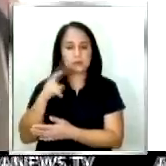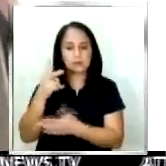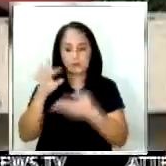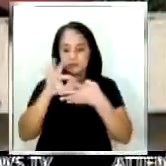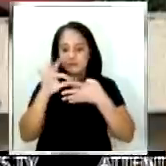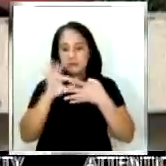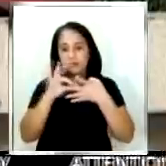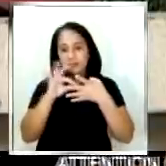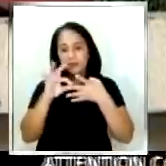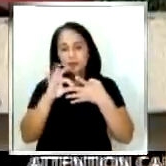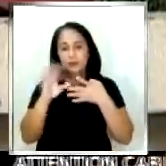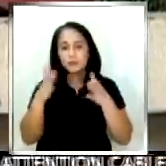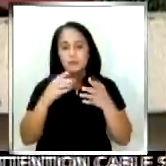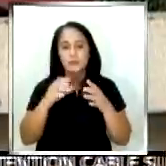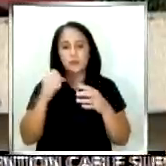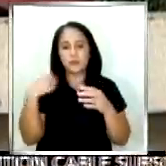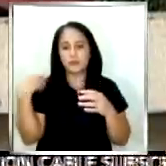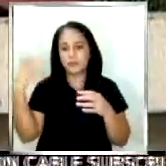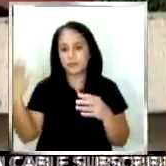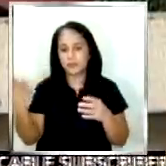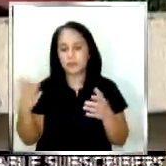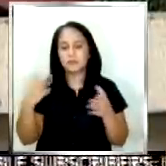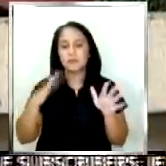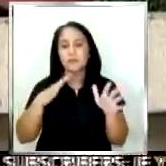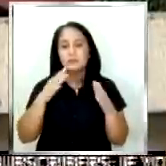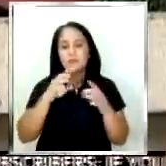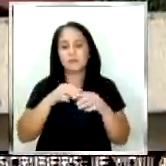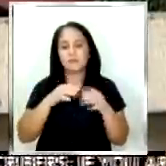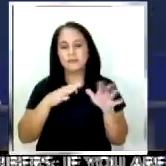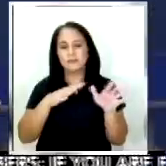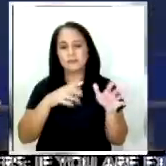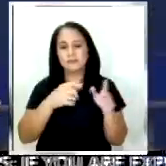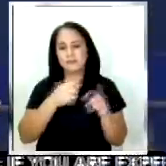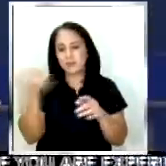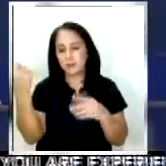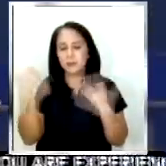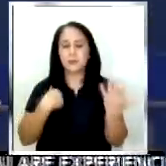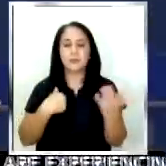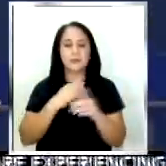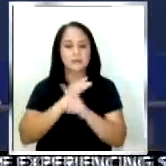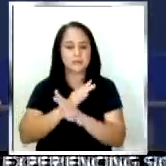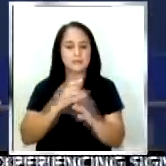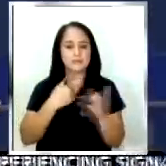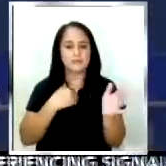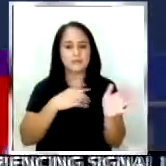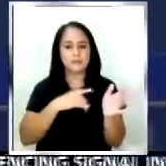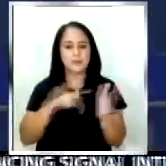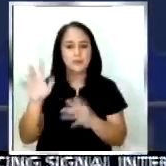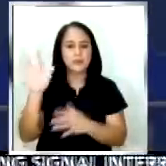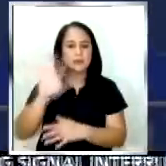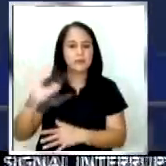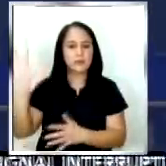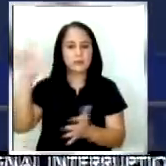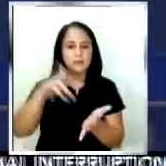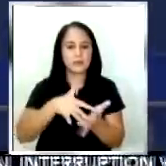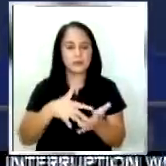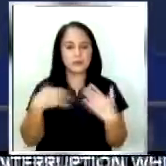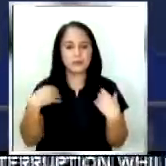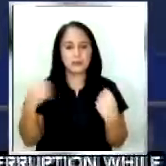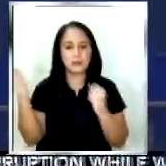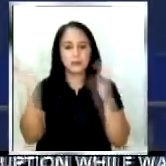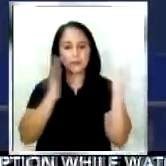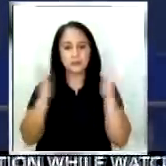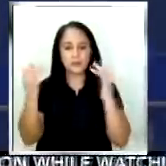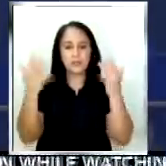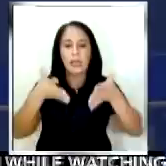ng POEA ang deployment ban sa health workers. Nasa 5,000 healthcare workers ang pinayagang mga ibang bansa